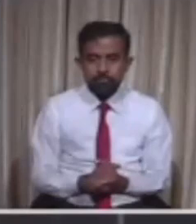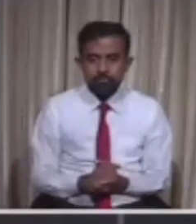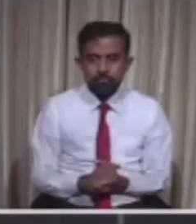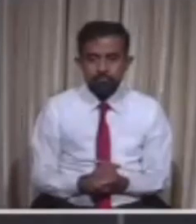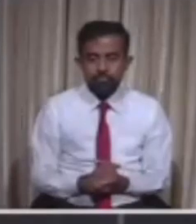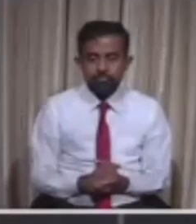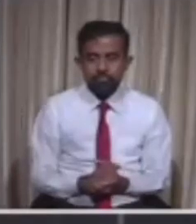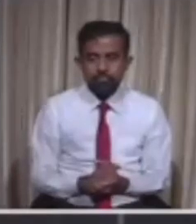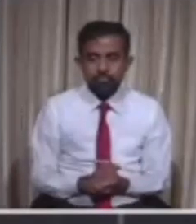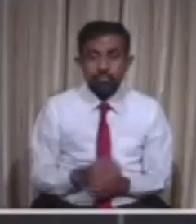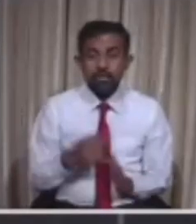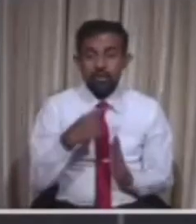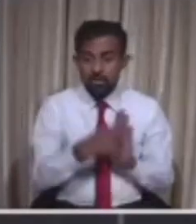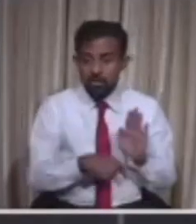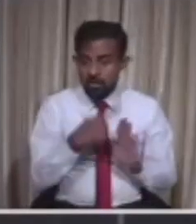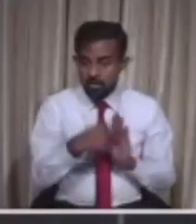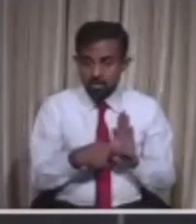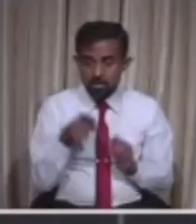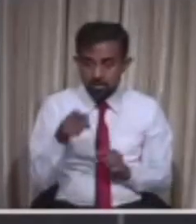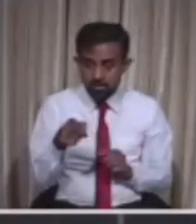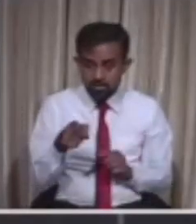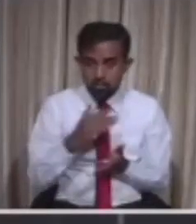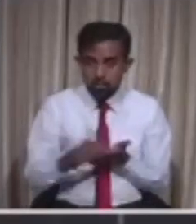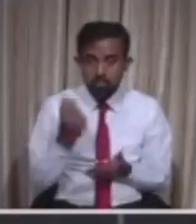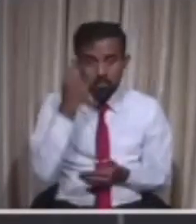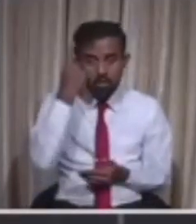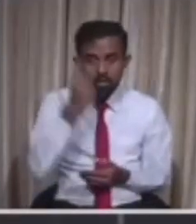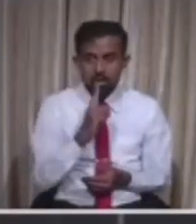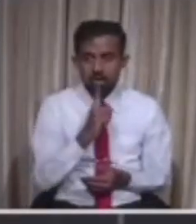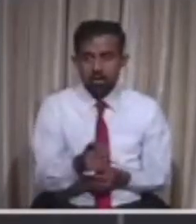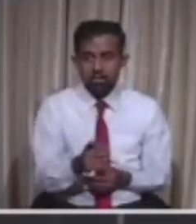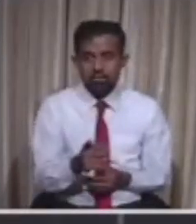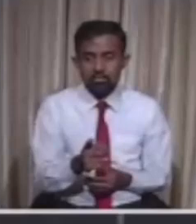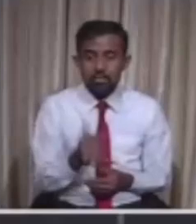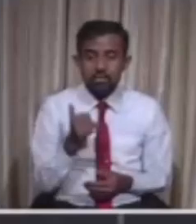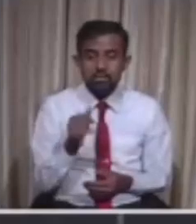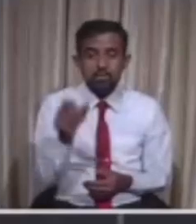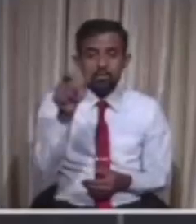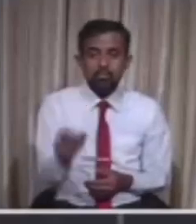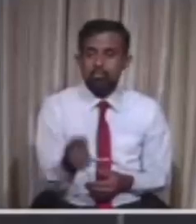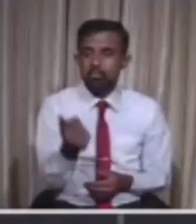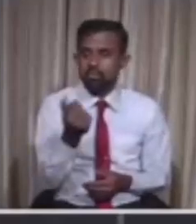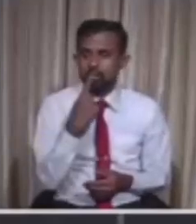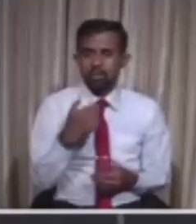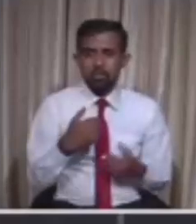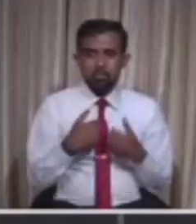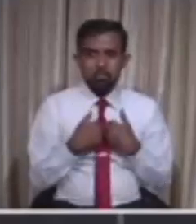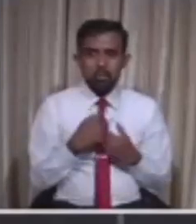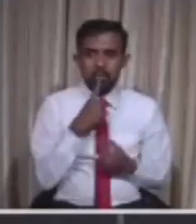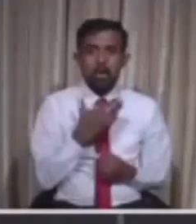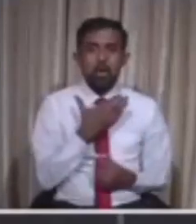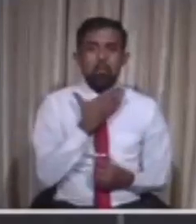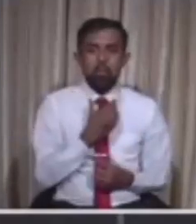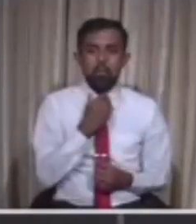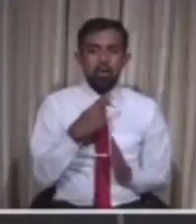නිසා රට වෙනුවෙන් මම යමක් යෝජනා කරා. නමුත් දැන් සමහරු කියන්න හදනවා මම මේ කරේ මහා ali බොරුවක්